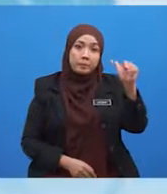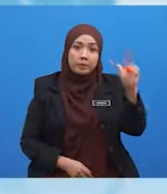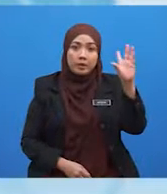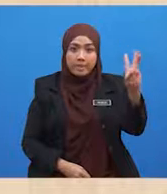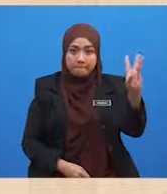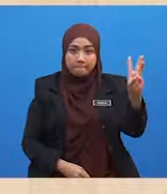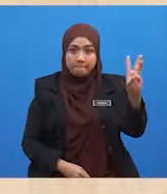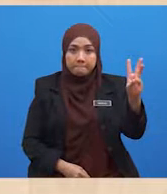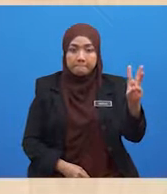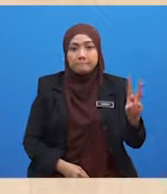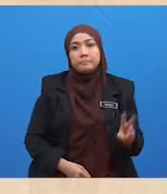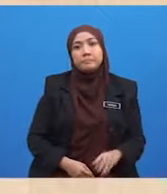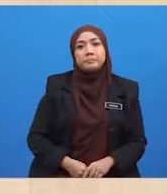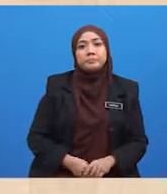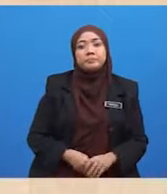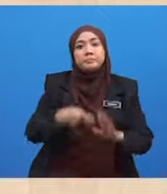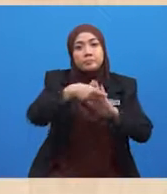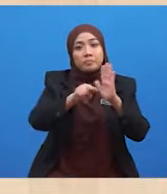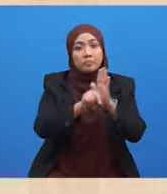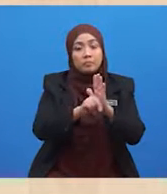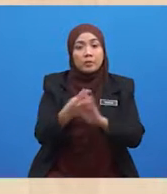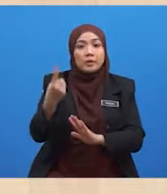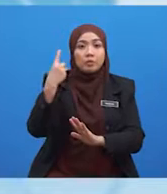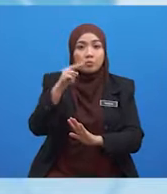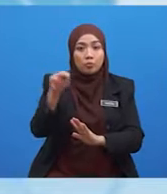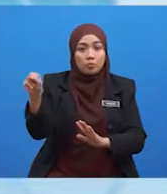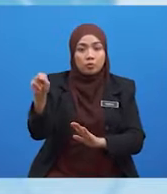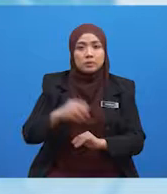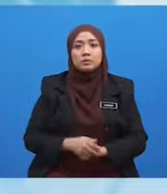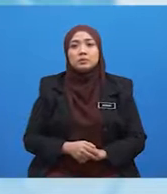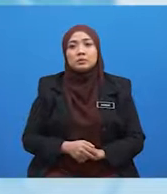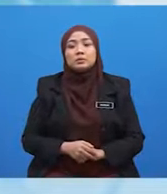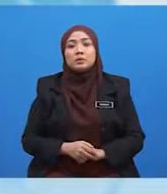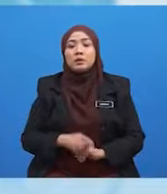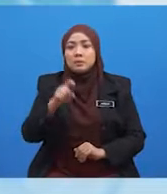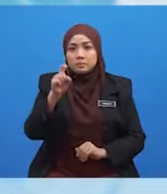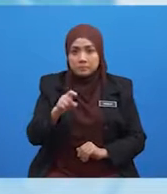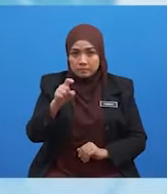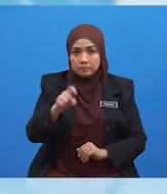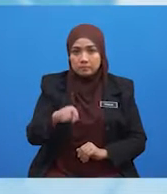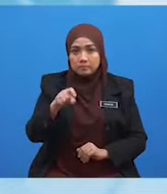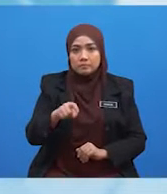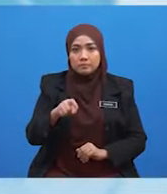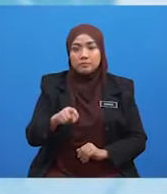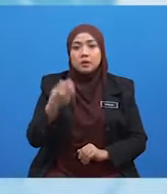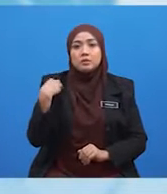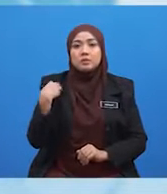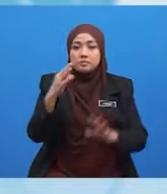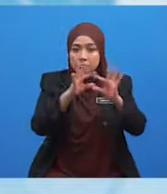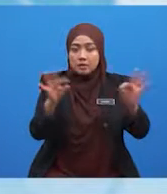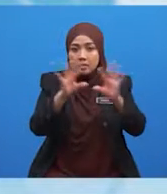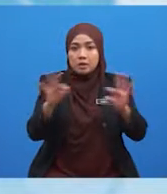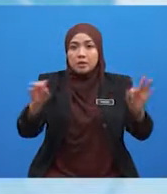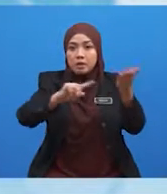keenam pendahuluan telah jadi galakkan untuk menulis pendahuluan sebelum menjawab